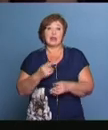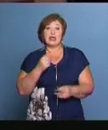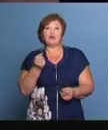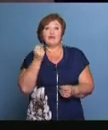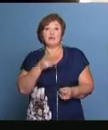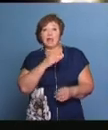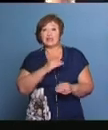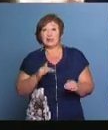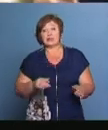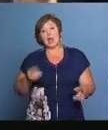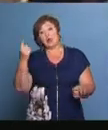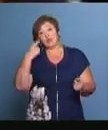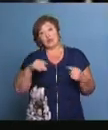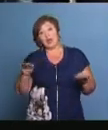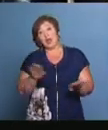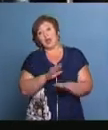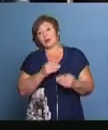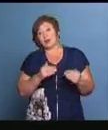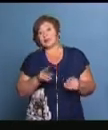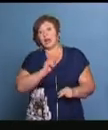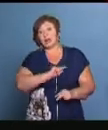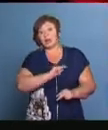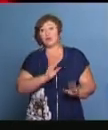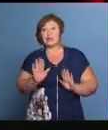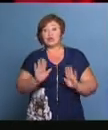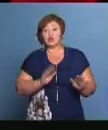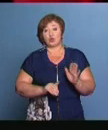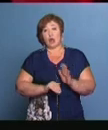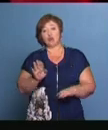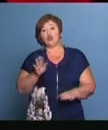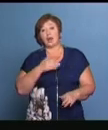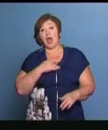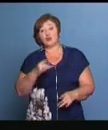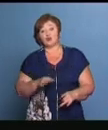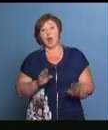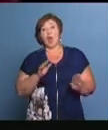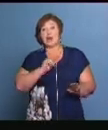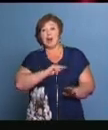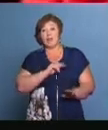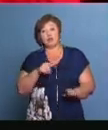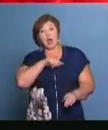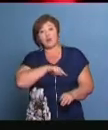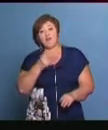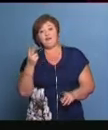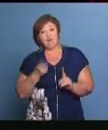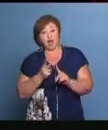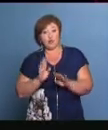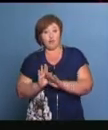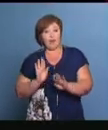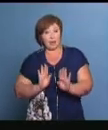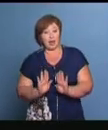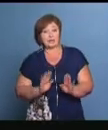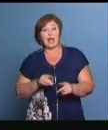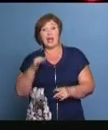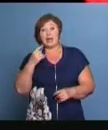3 номинации. Лучший спектакль малой формы, лучшая работа режиссера и лучшая мужская роль второго плана. Эту постановку по произведению Франца